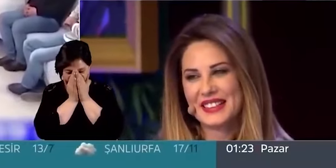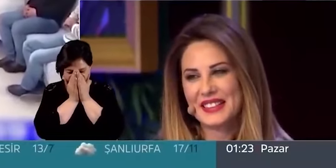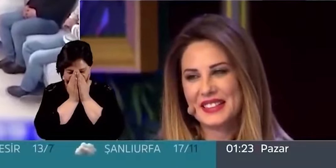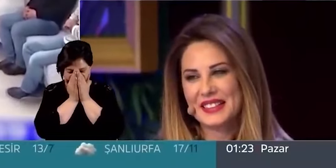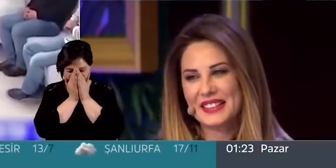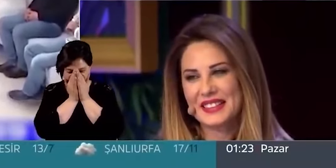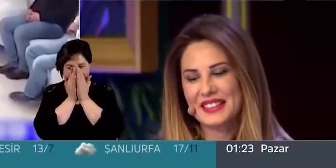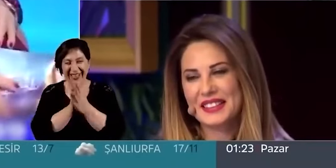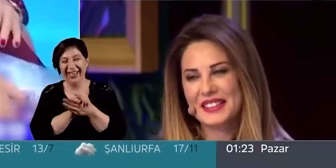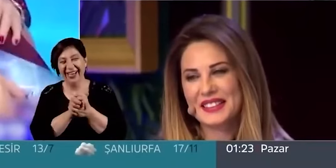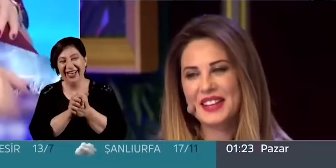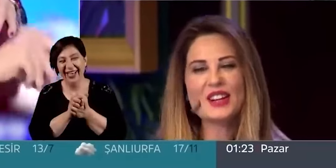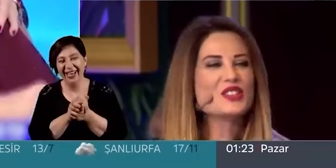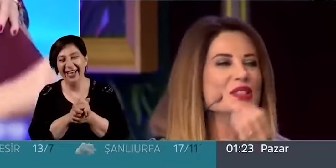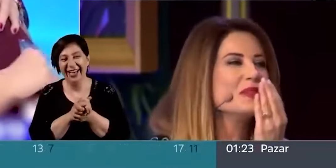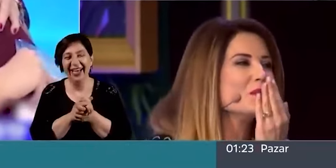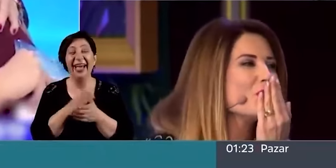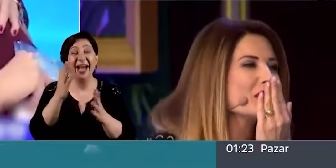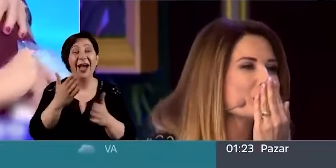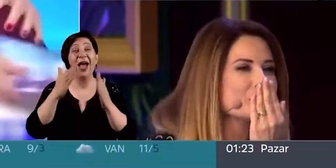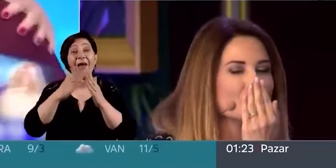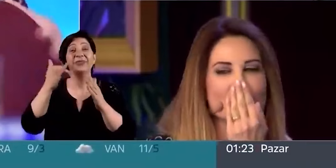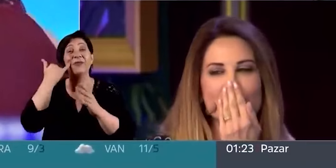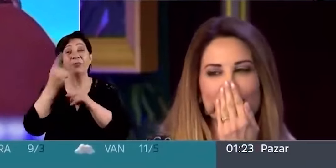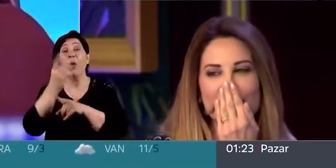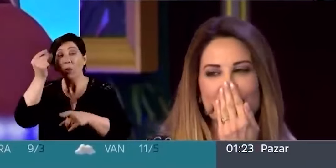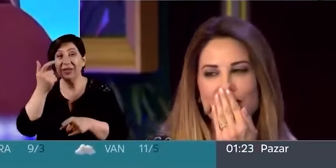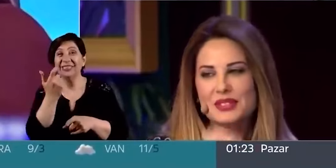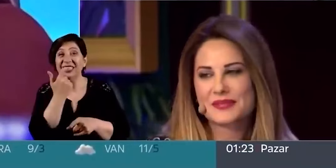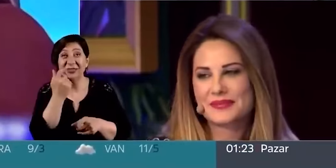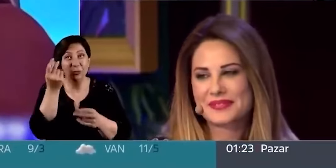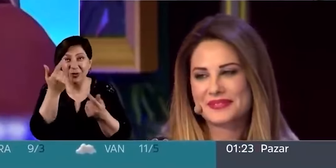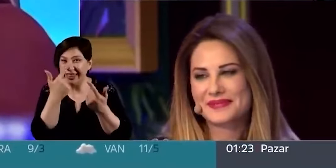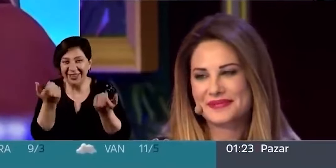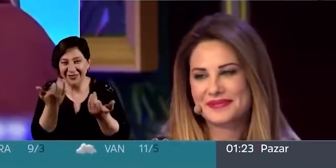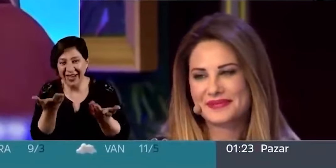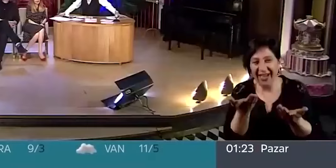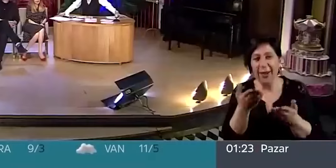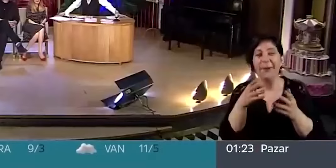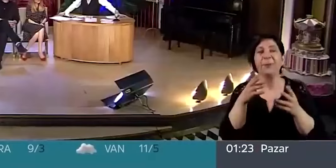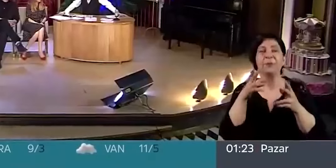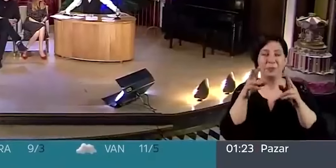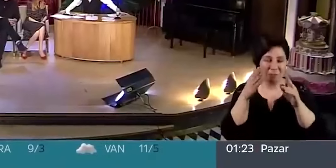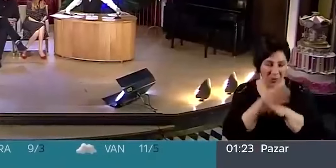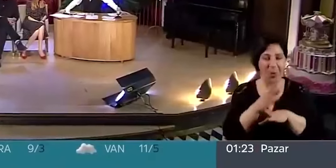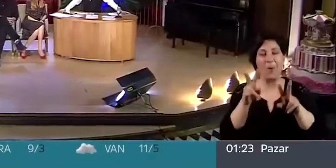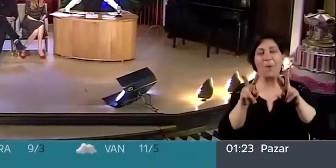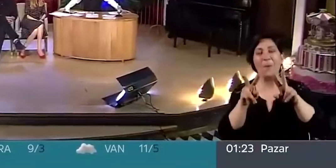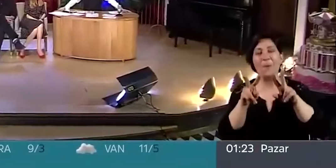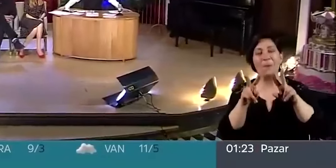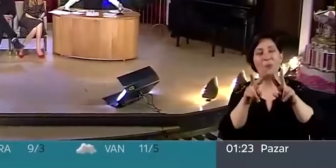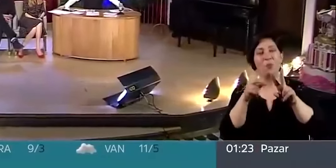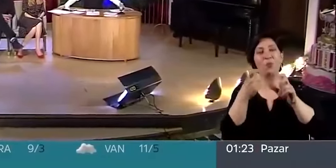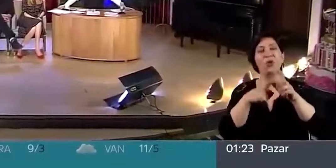Anne ben sana söyledim canım. Hani insan telefonunu falan evde unutuyor. Müge tabii Mesut doğru söylüyorsun. Yani Müge sert